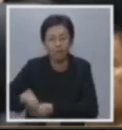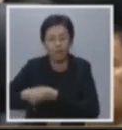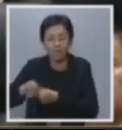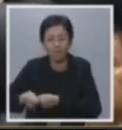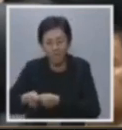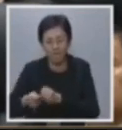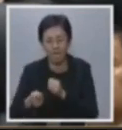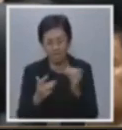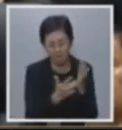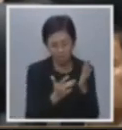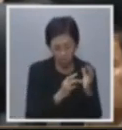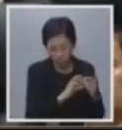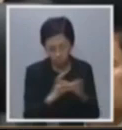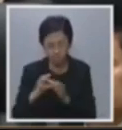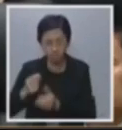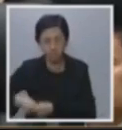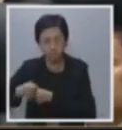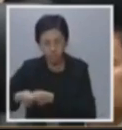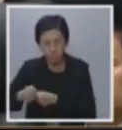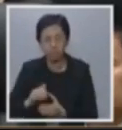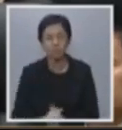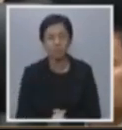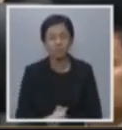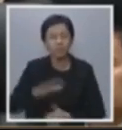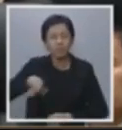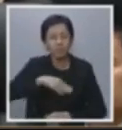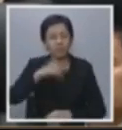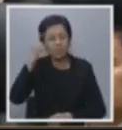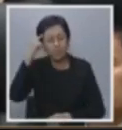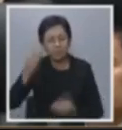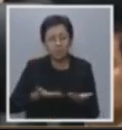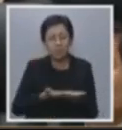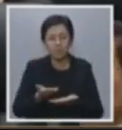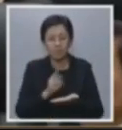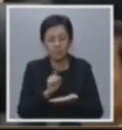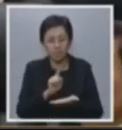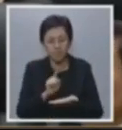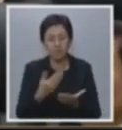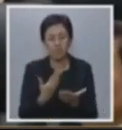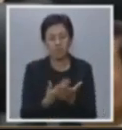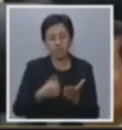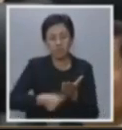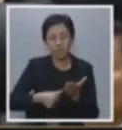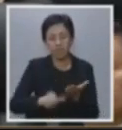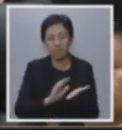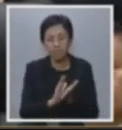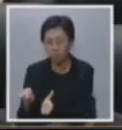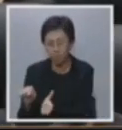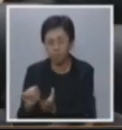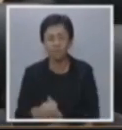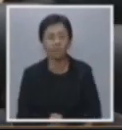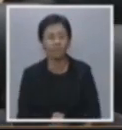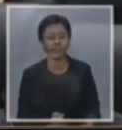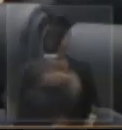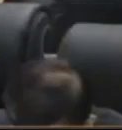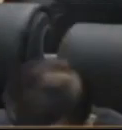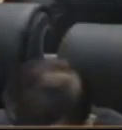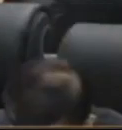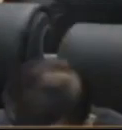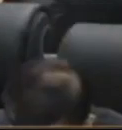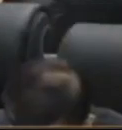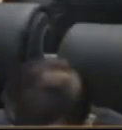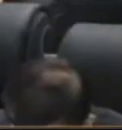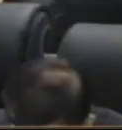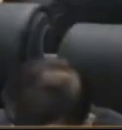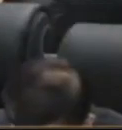ยอาศัยเทคโนโลยีเพิ่มขึ้นแต่เราต้องพิจารณาในแง่ของการปฏิรูประบบภาษีให้มีความเป็นธรรมมากขึ้นก็คือเรื่องของสังคม